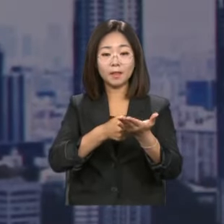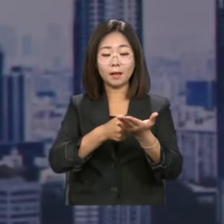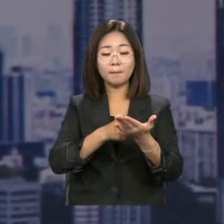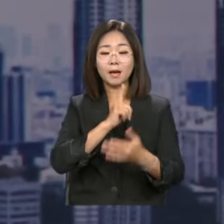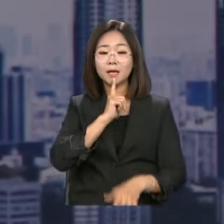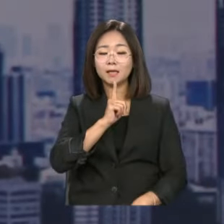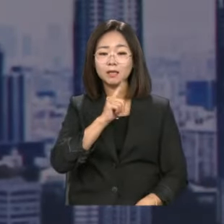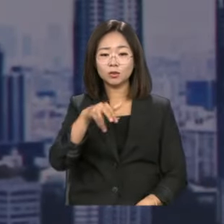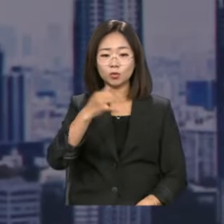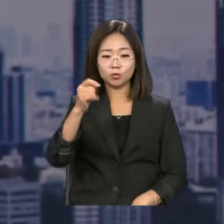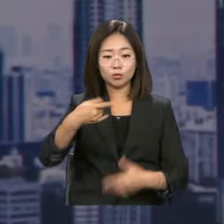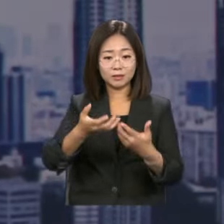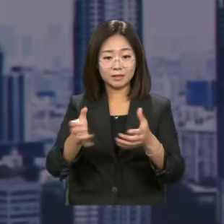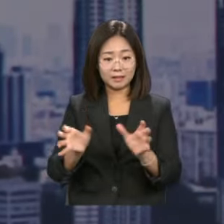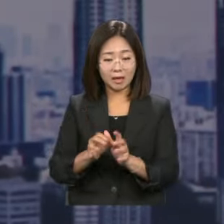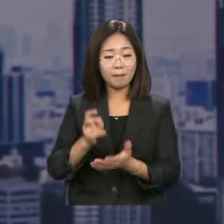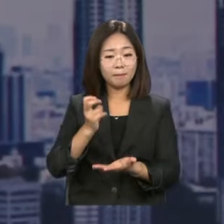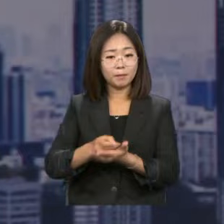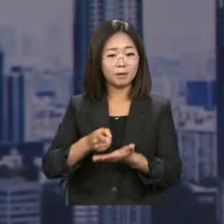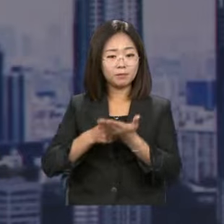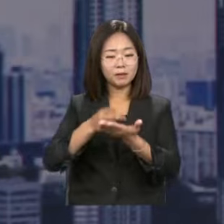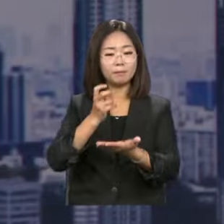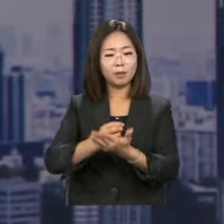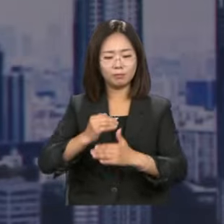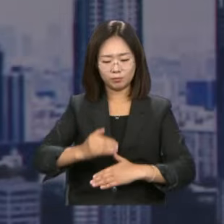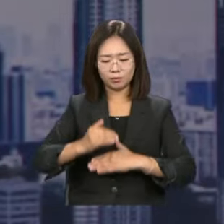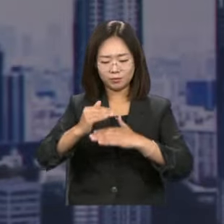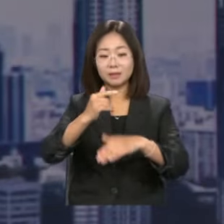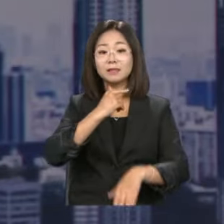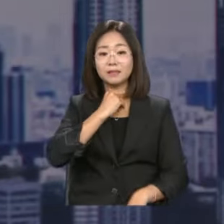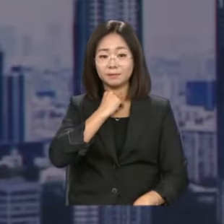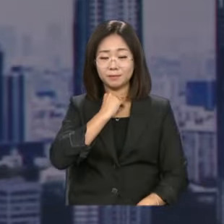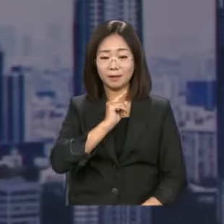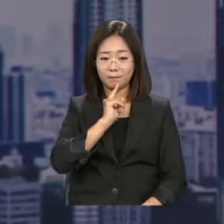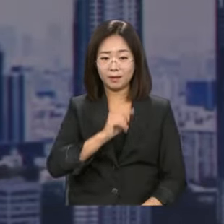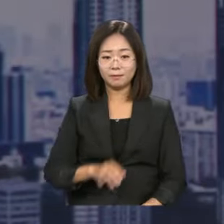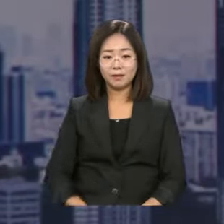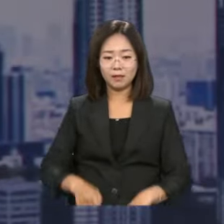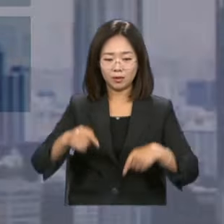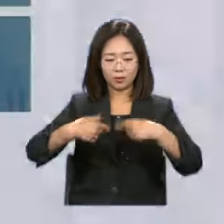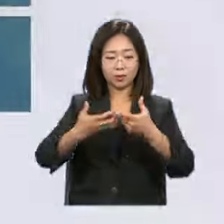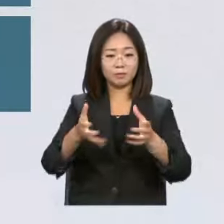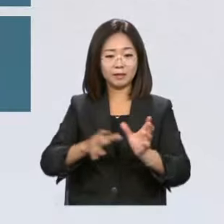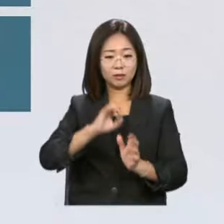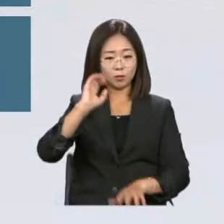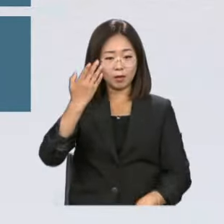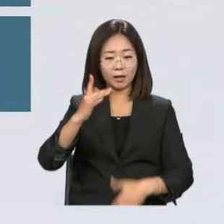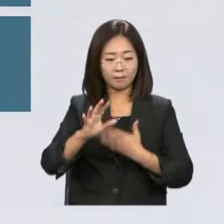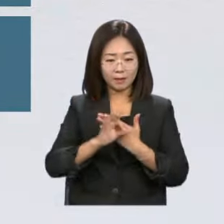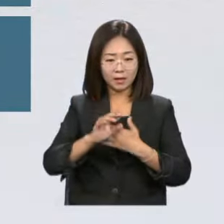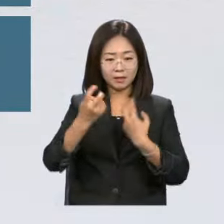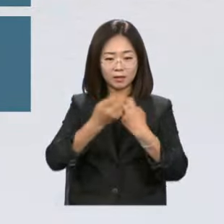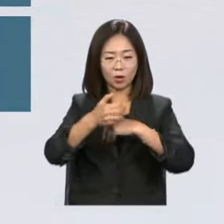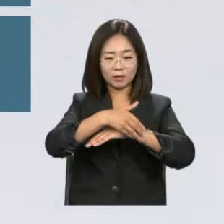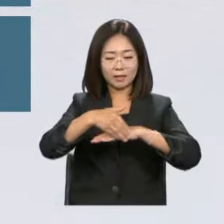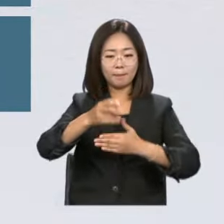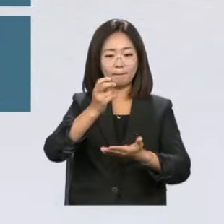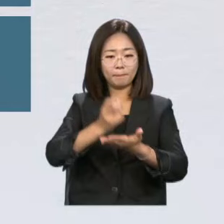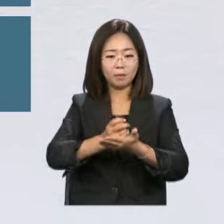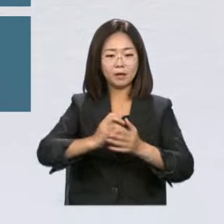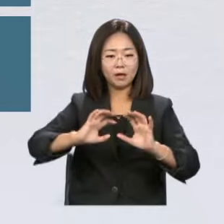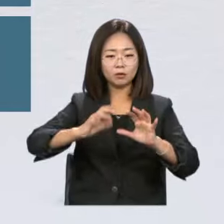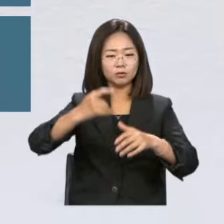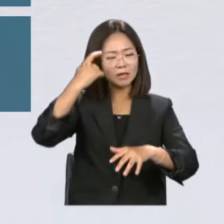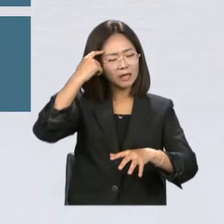조국 혁신당 실제로 이런 법원에 대한 입법 절차를 밟을 예정입니다 교섭 단체가 되면요이 정책 입법에 필요한